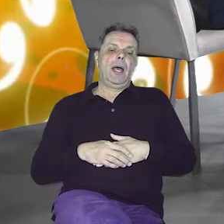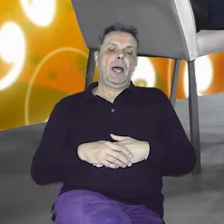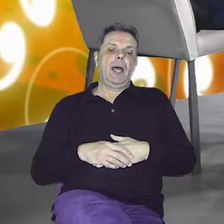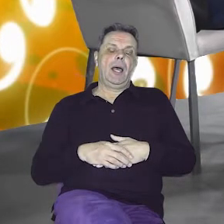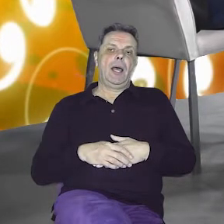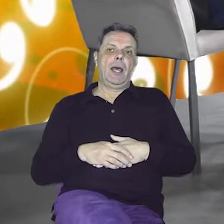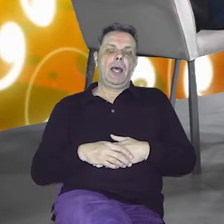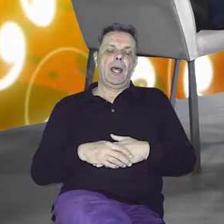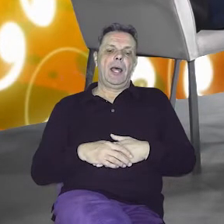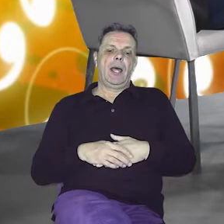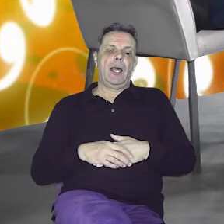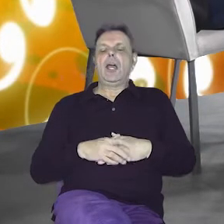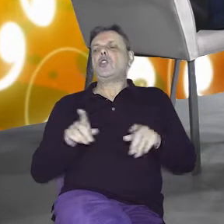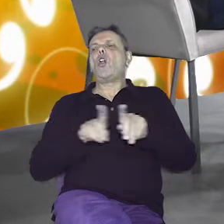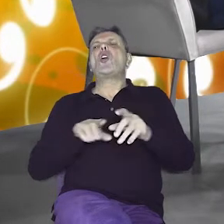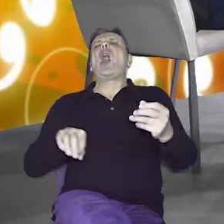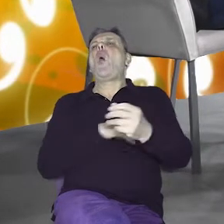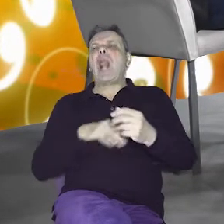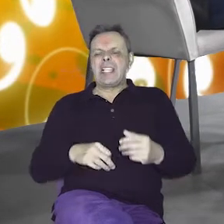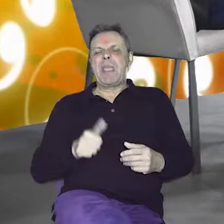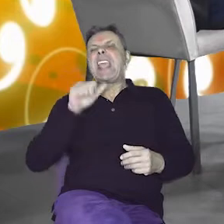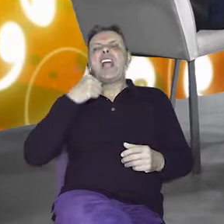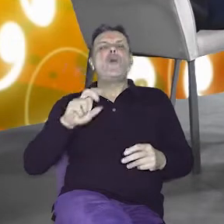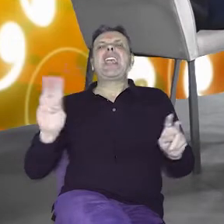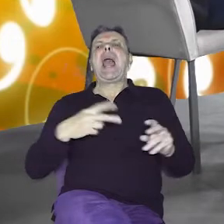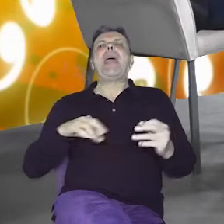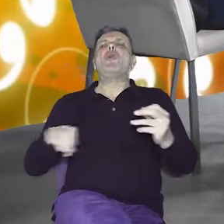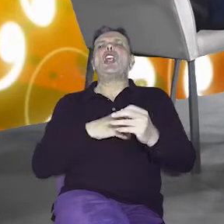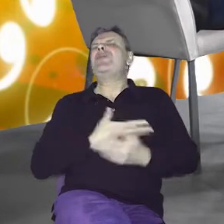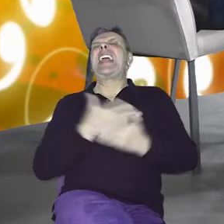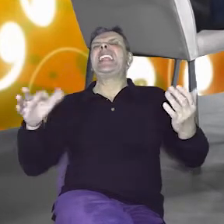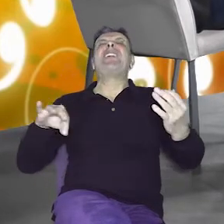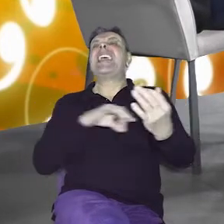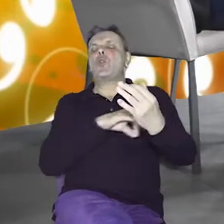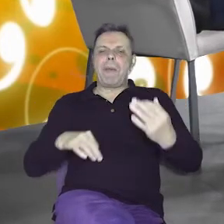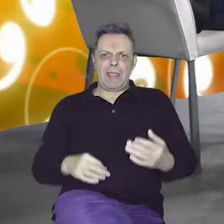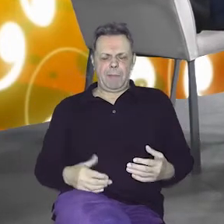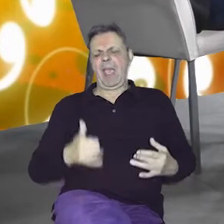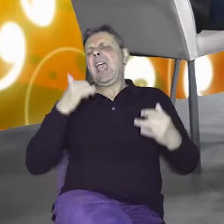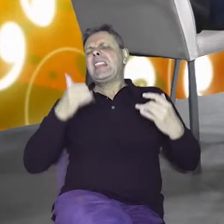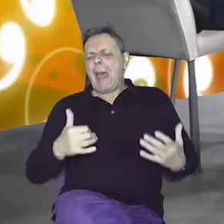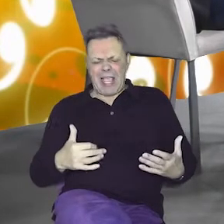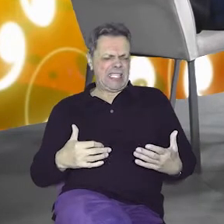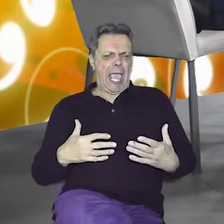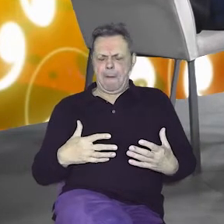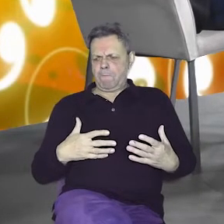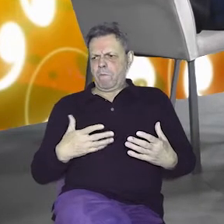instrumenta, sve je super, ali se ne može mjeriti ovoga sa simfonijskim orkestrom. To ne da se mjeriti. Dakle, danas